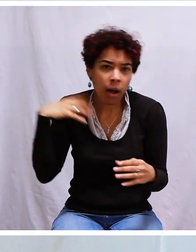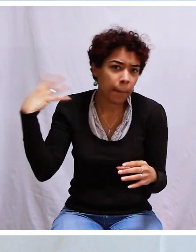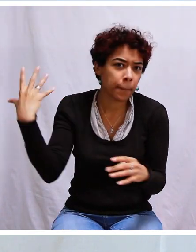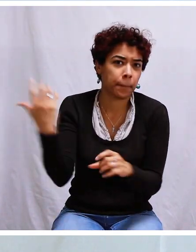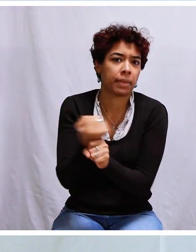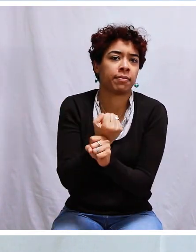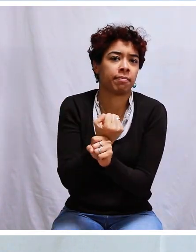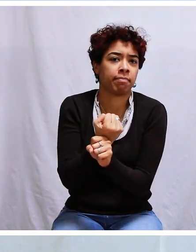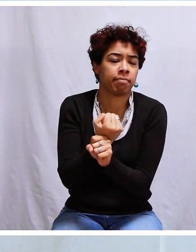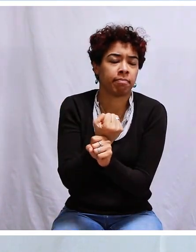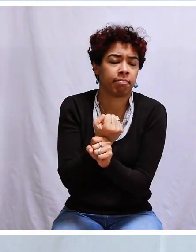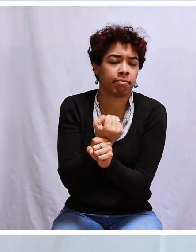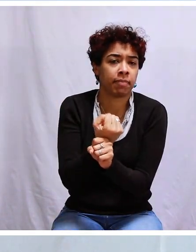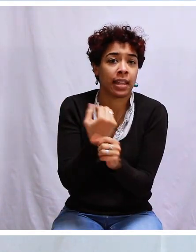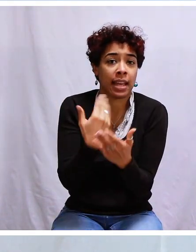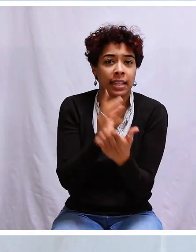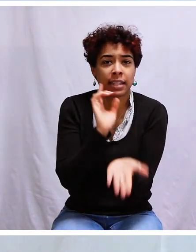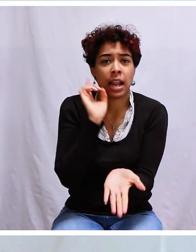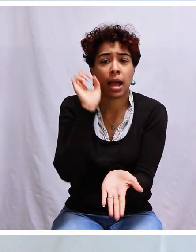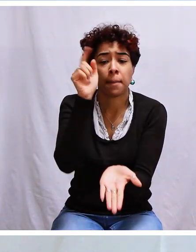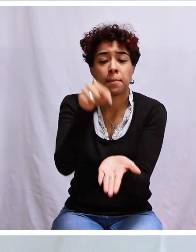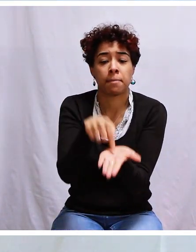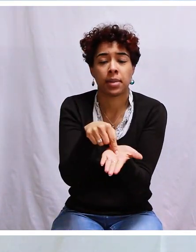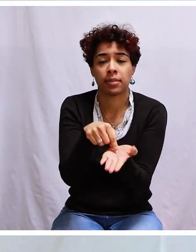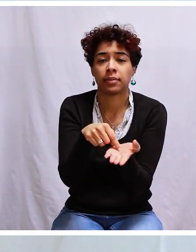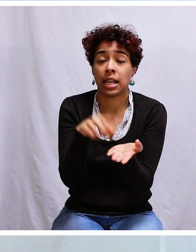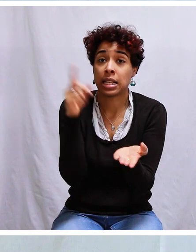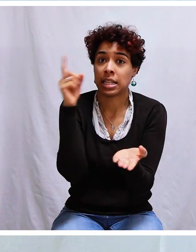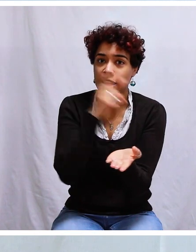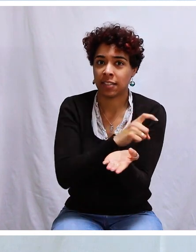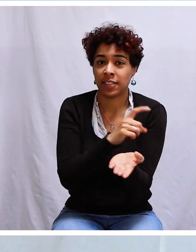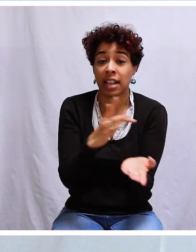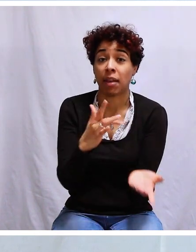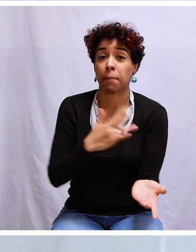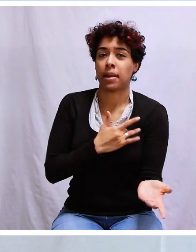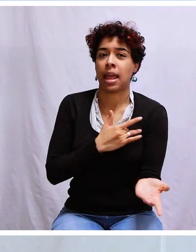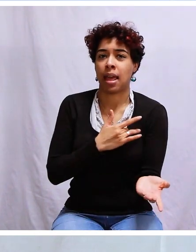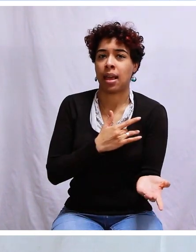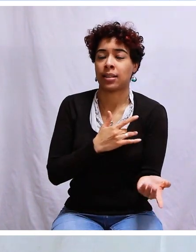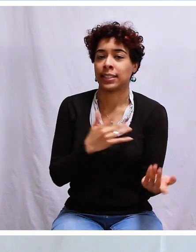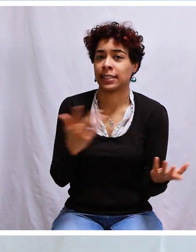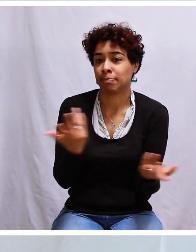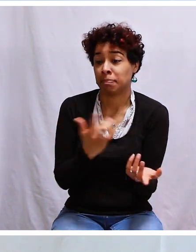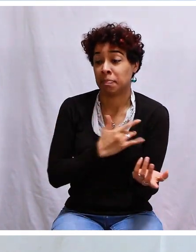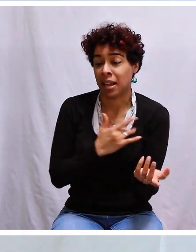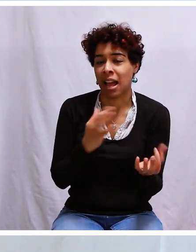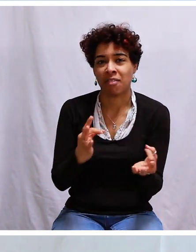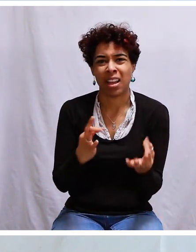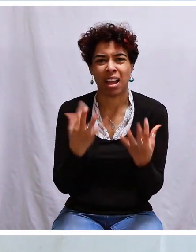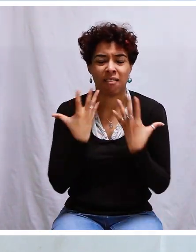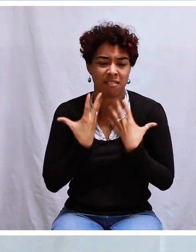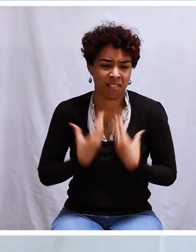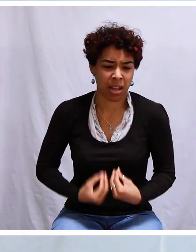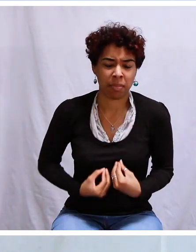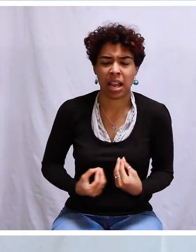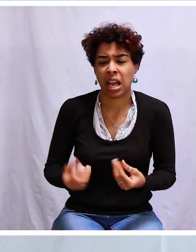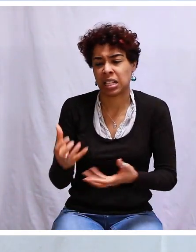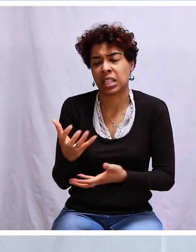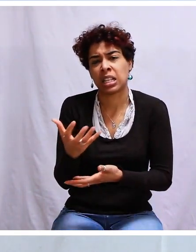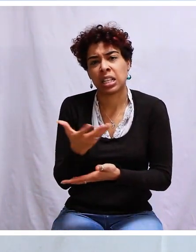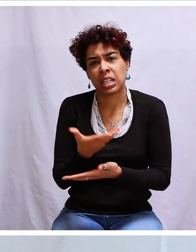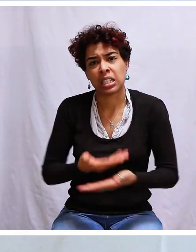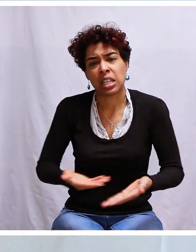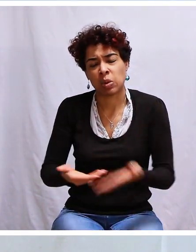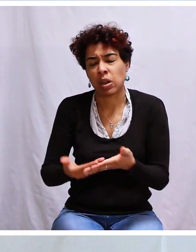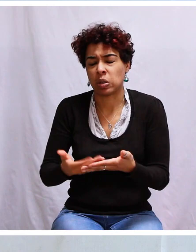là où Dieu veut nous emmener, c'est à se plaire, et là c'est difficile. Il dit, je me plais dans les faiblesses, dans les calamités, dans les outrages.